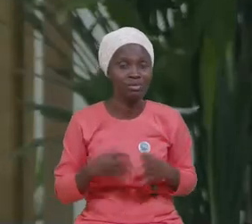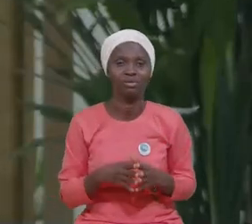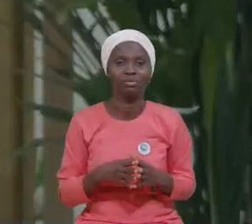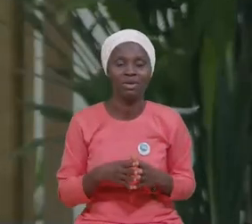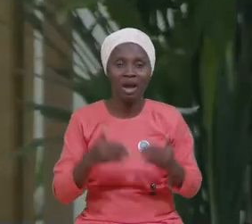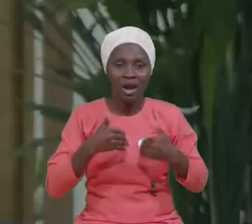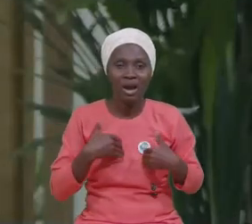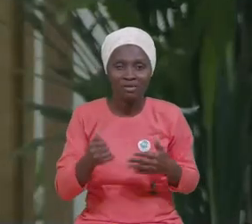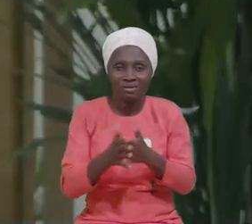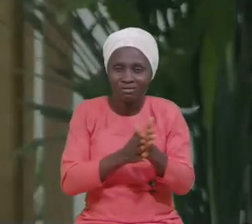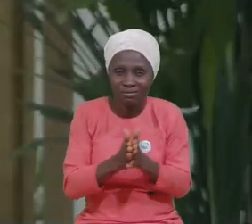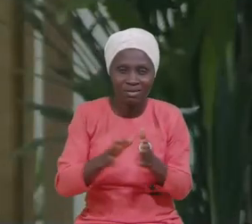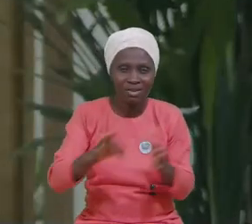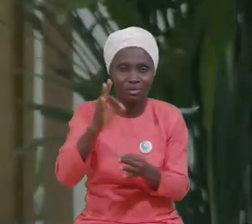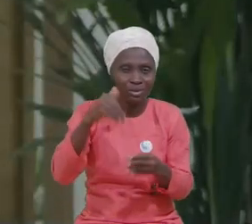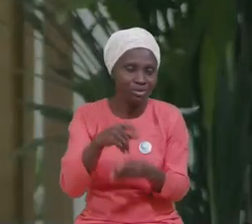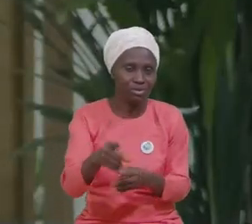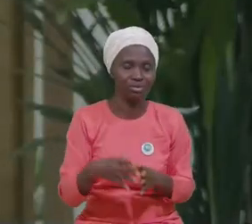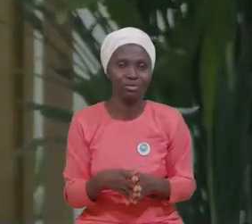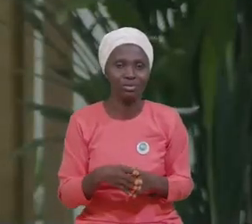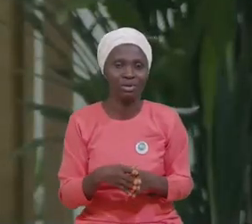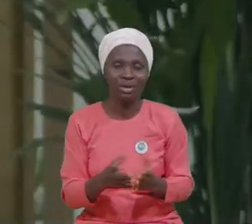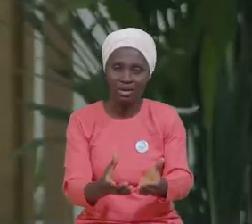Un esprit qui soupire, soyez un jeune.